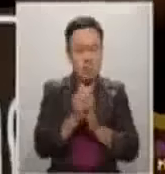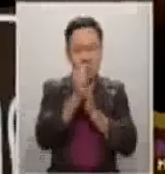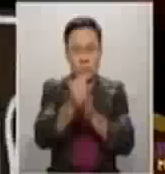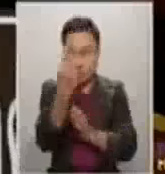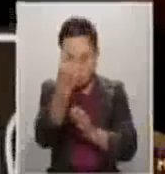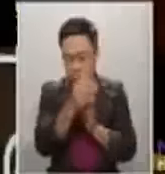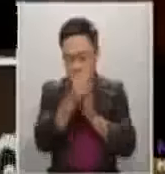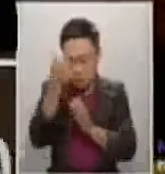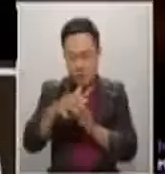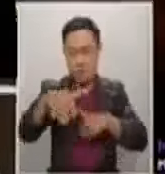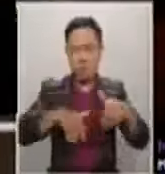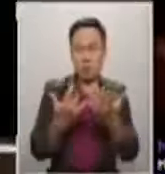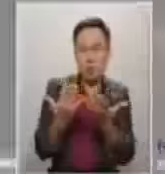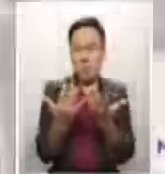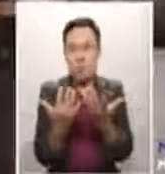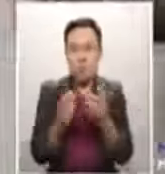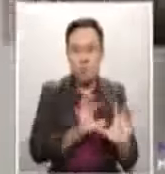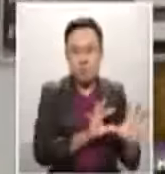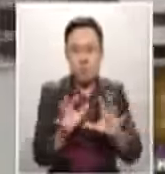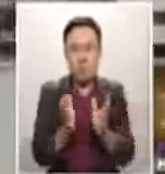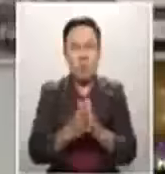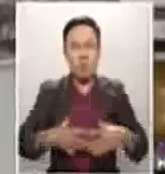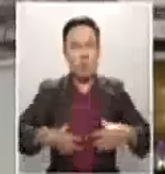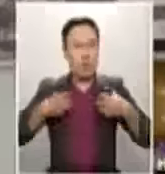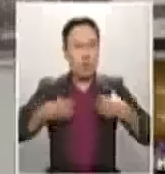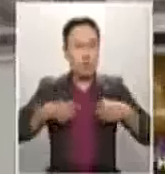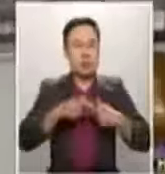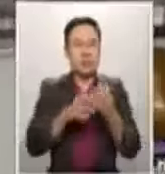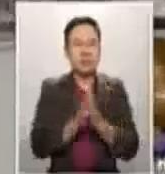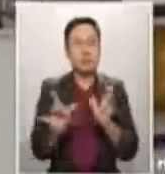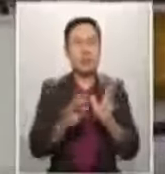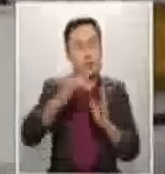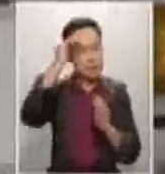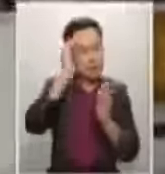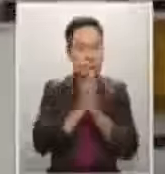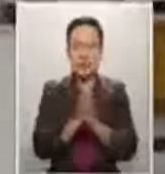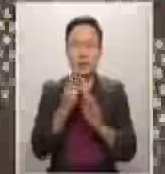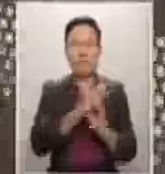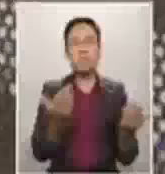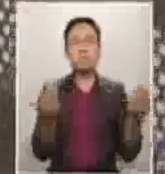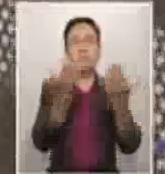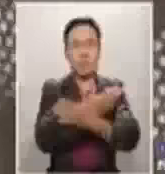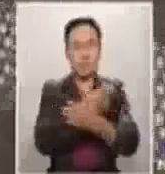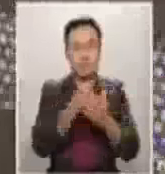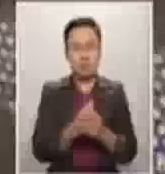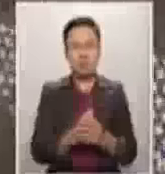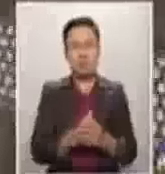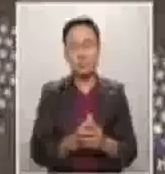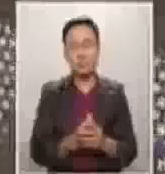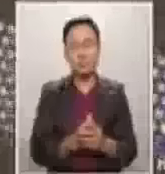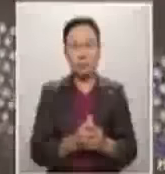ได้เนื่องจากประชาชนจำนวนมากล้อมไว้ด้วยความโกรธแค้นทำให้ต้องล้มเลิกภารกิจไปในช่วงบ่ายเพราะว่าเกรงจะถูกรุมประชาทัณฑ์ครับ